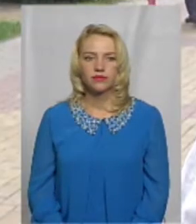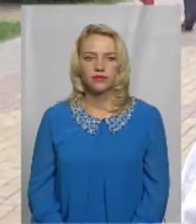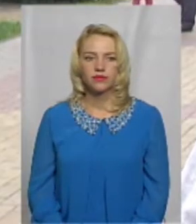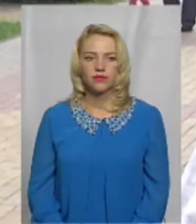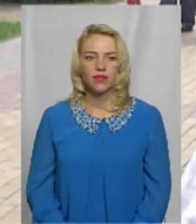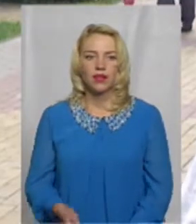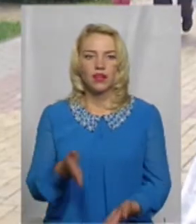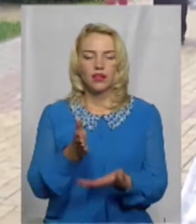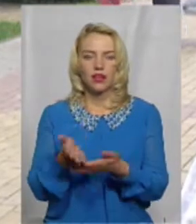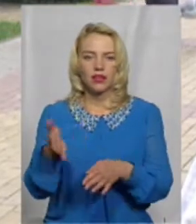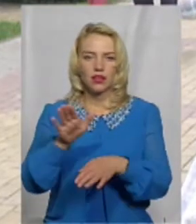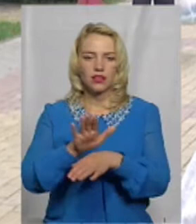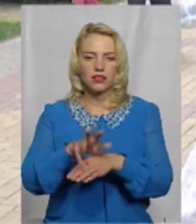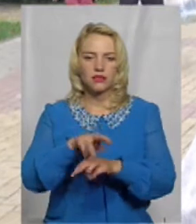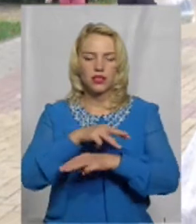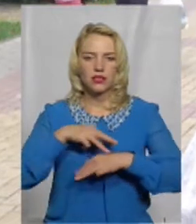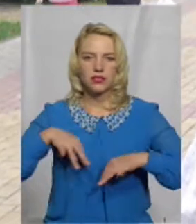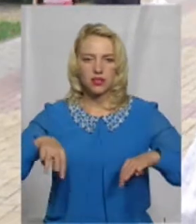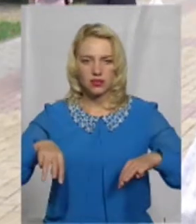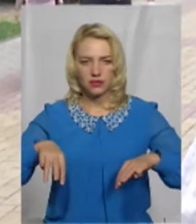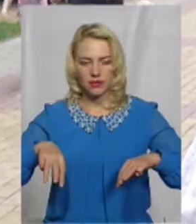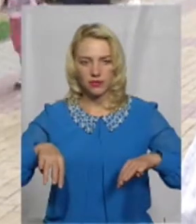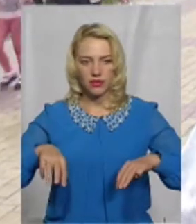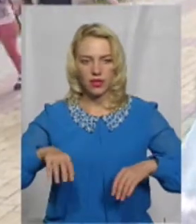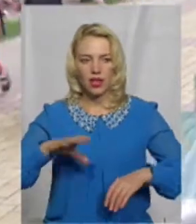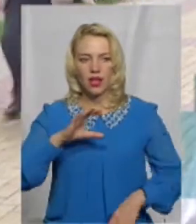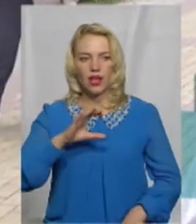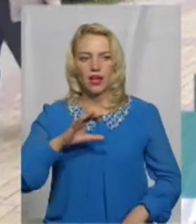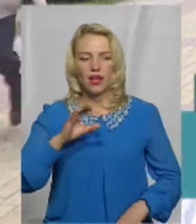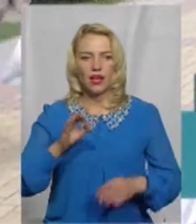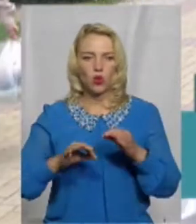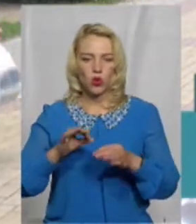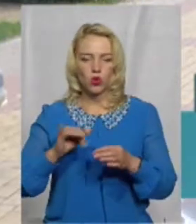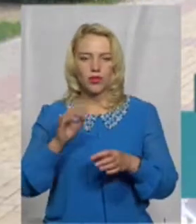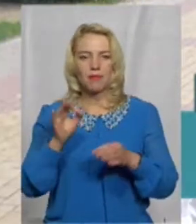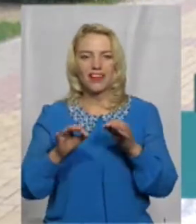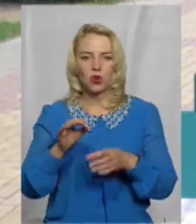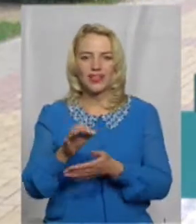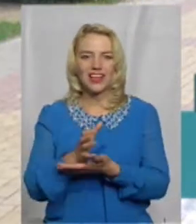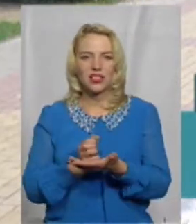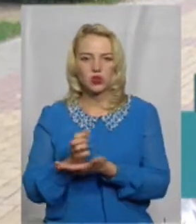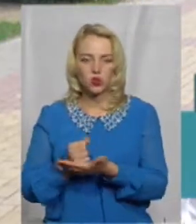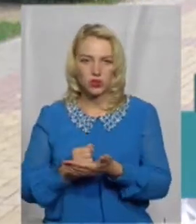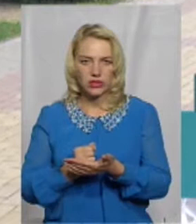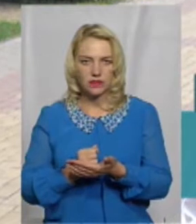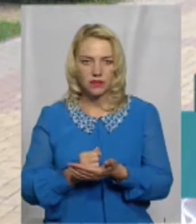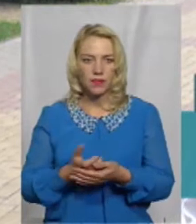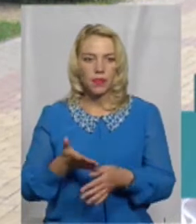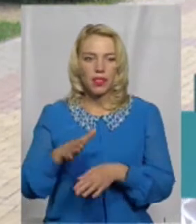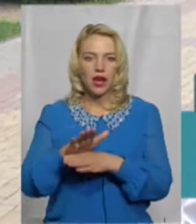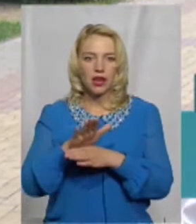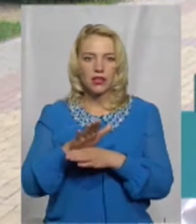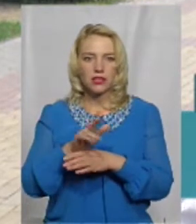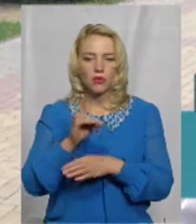Є наказ Міністерства екології та природних ресурсів, наказ